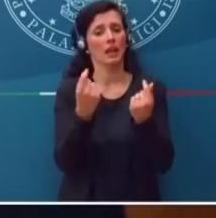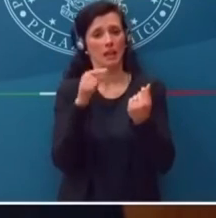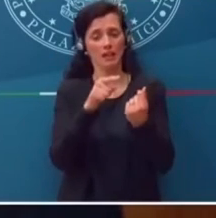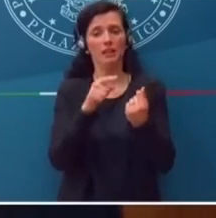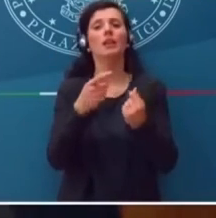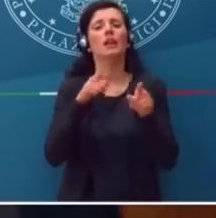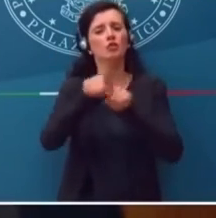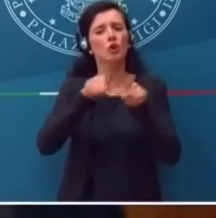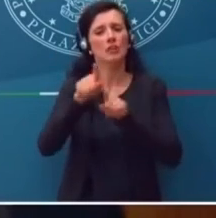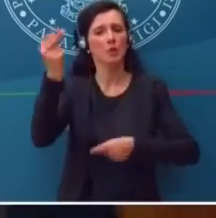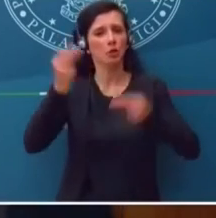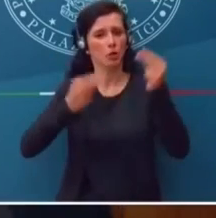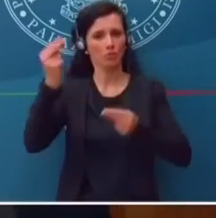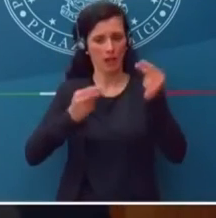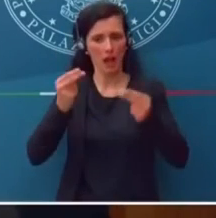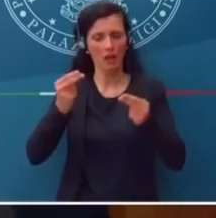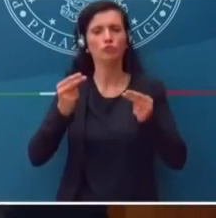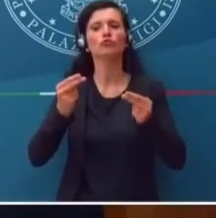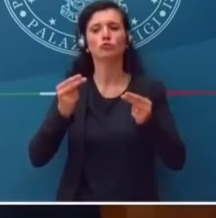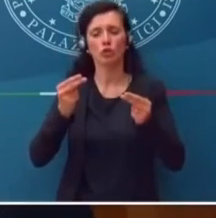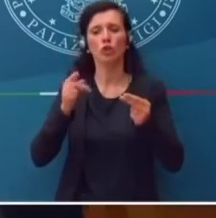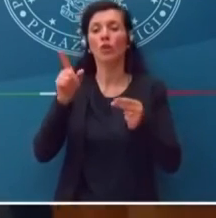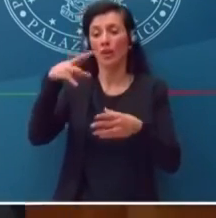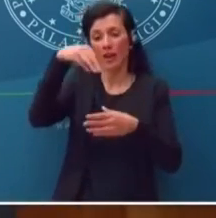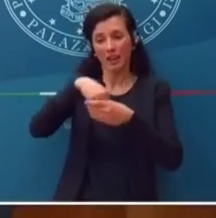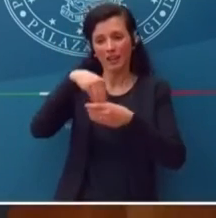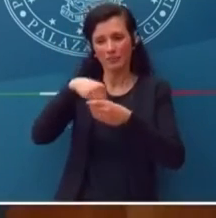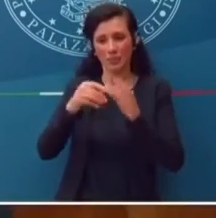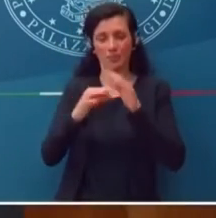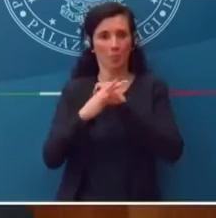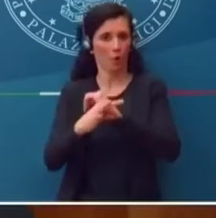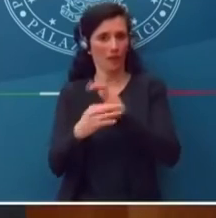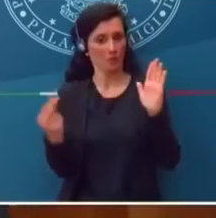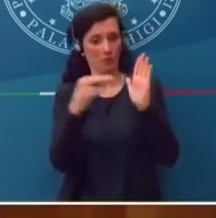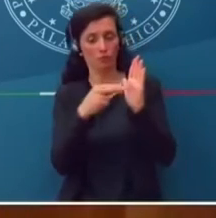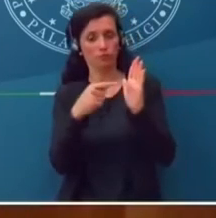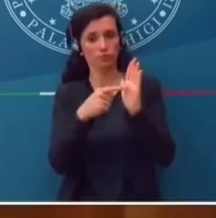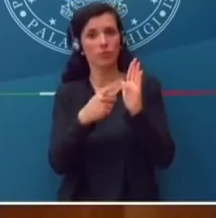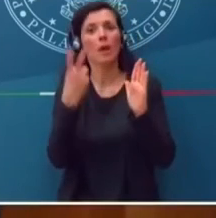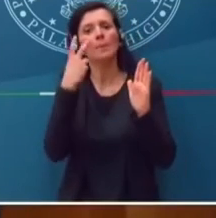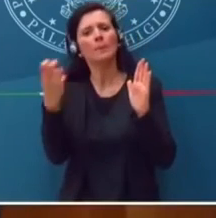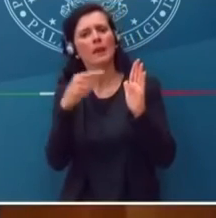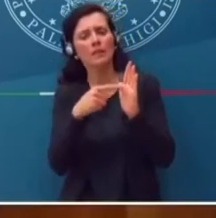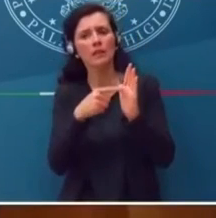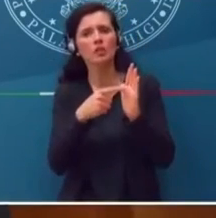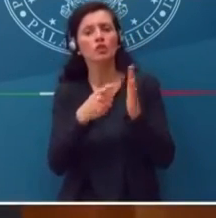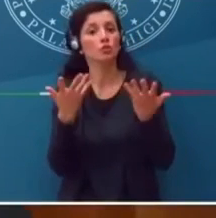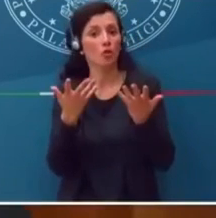scostamento di bilancio e volevo chiedere se all'interno di questo provvedimento ci saranno soltanto dei sostegni